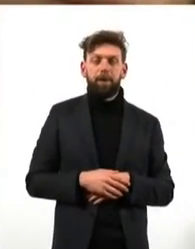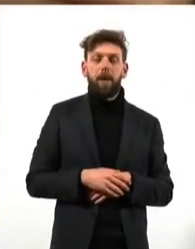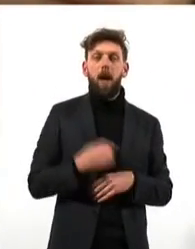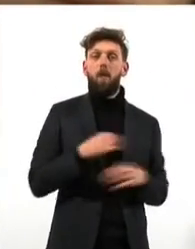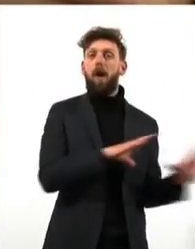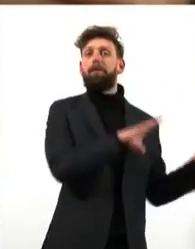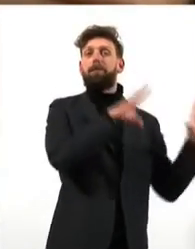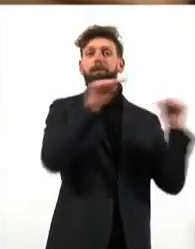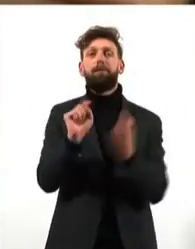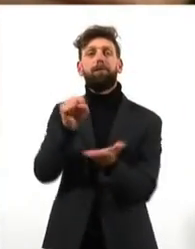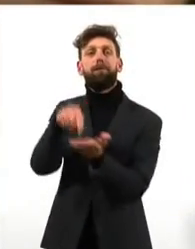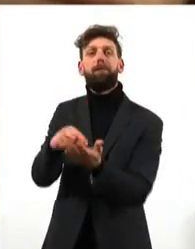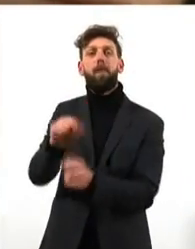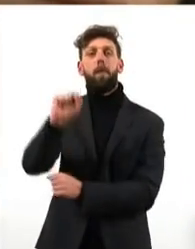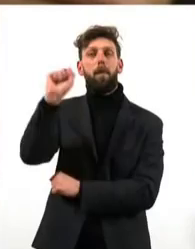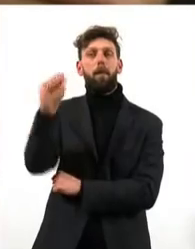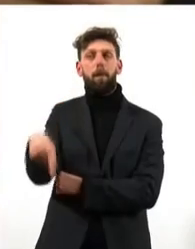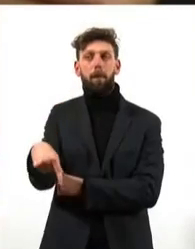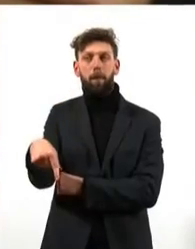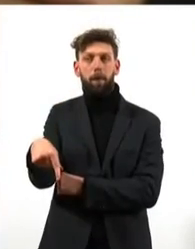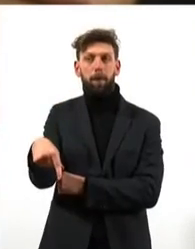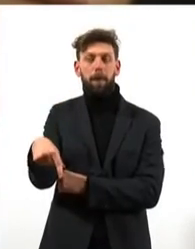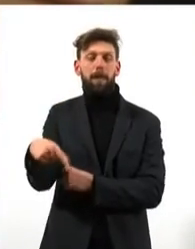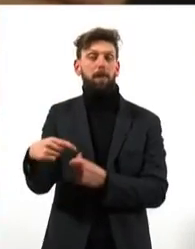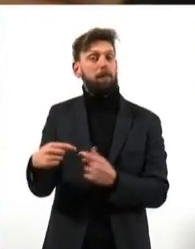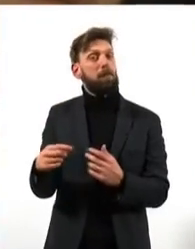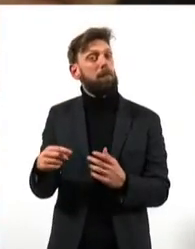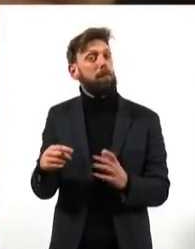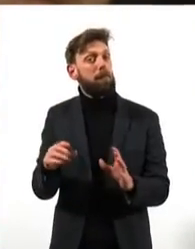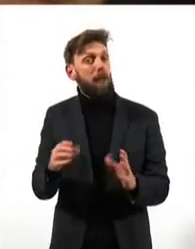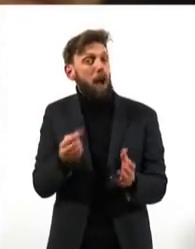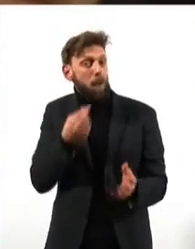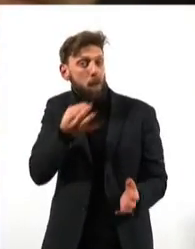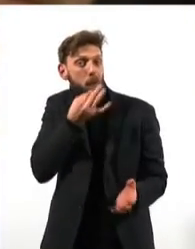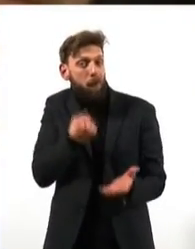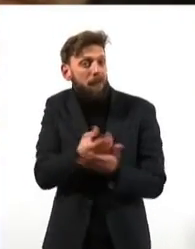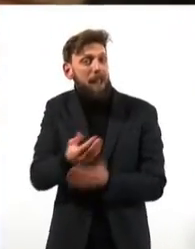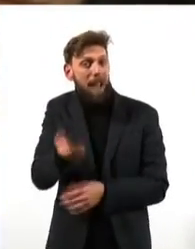Metz, qui est très belle ville d'ailleurs.